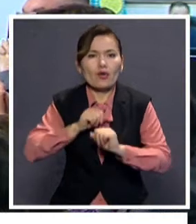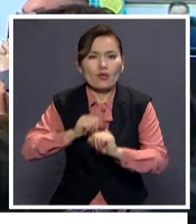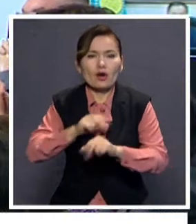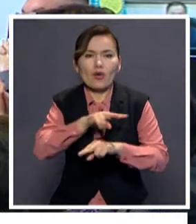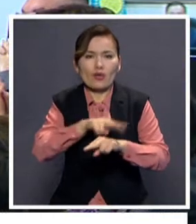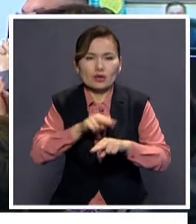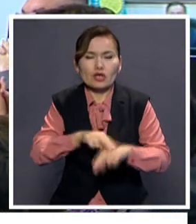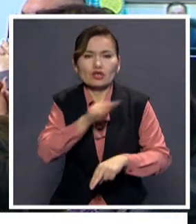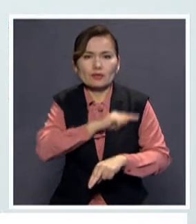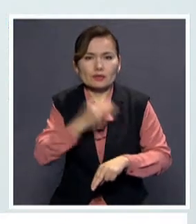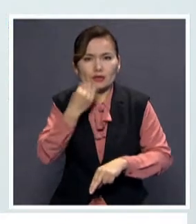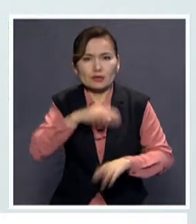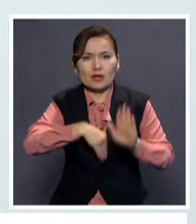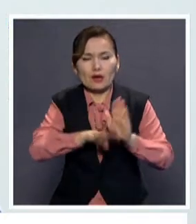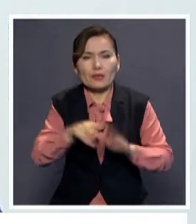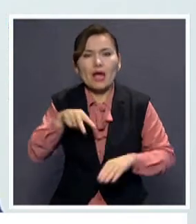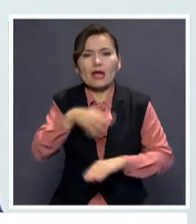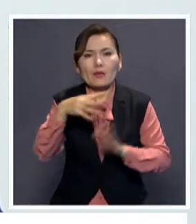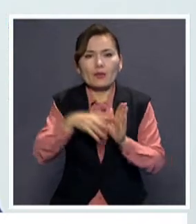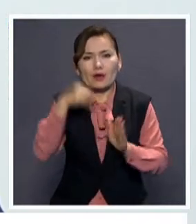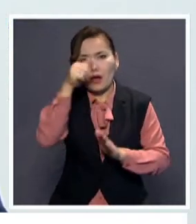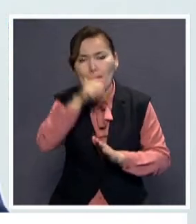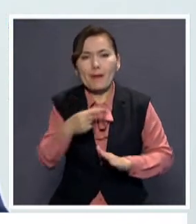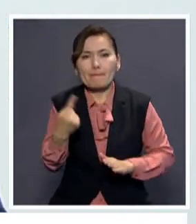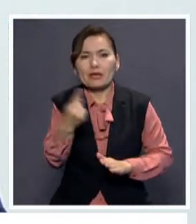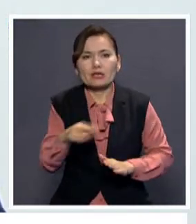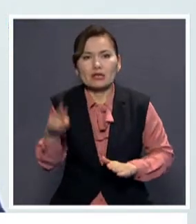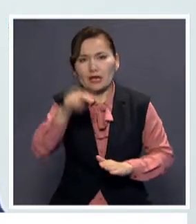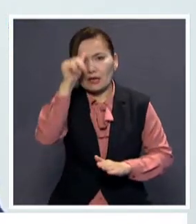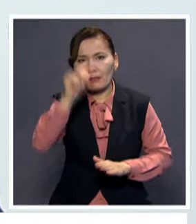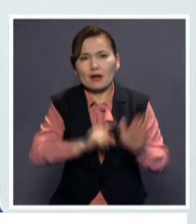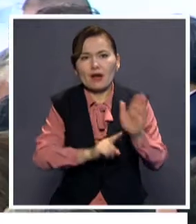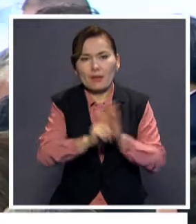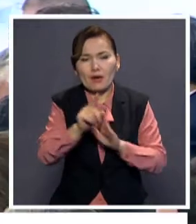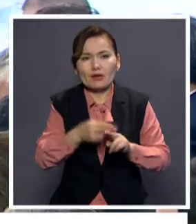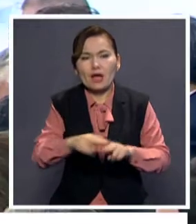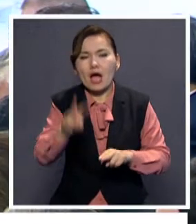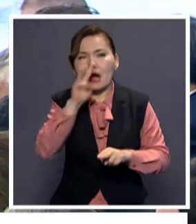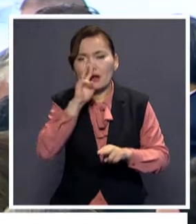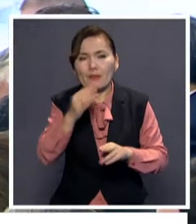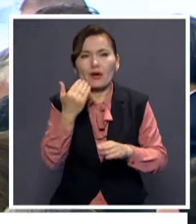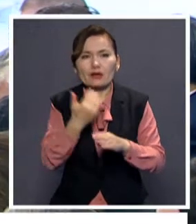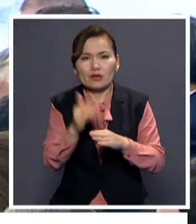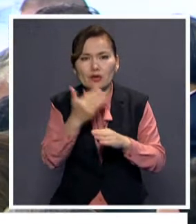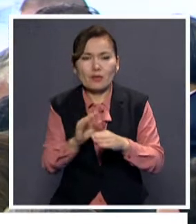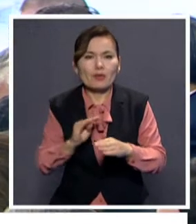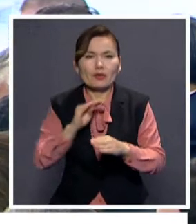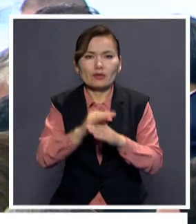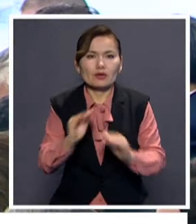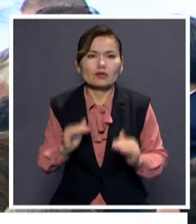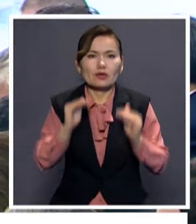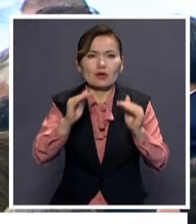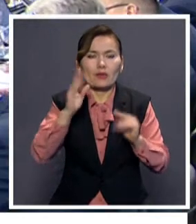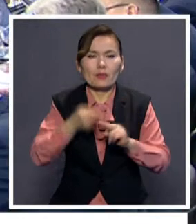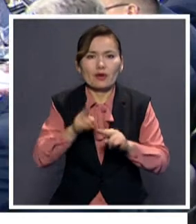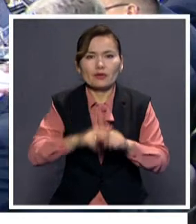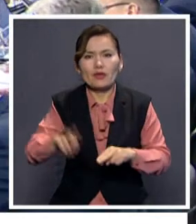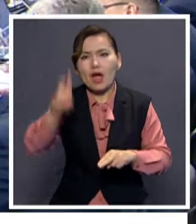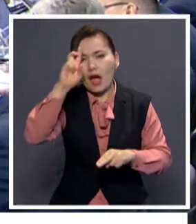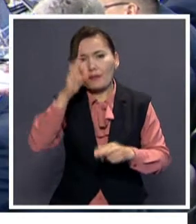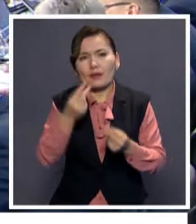тұр. 2019 жылдың 1 қаңтарынан бастап ең төменгі жалақы мөлшері кезең-кезеңмен көтеріледі. Бюджет